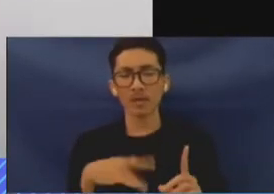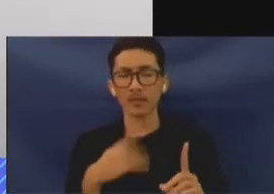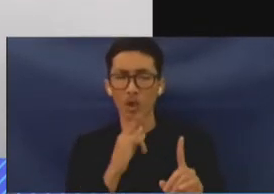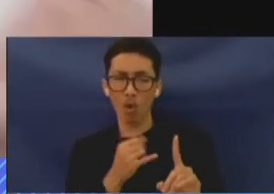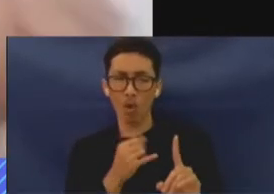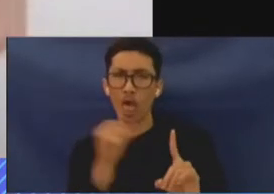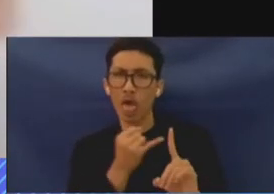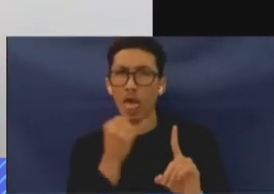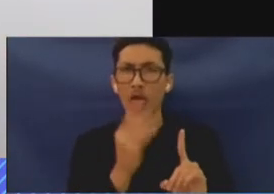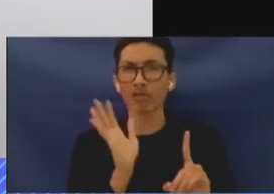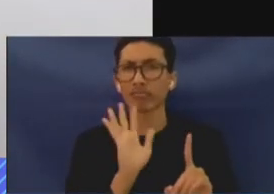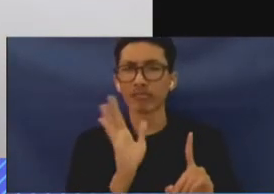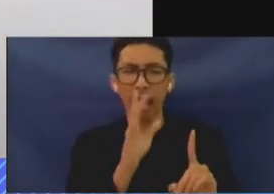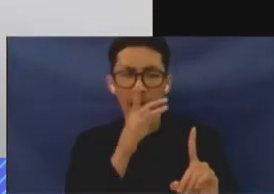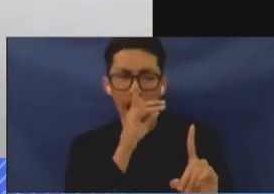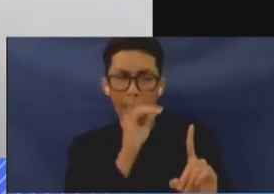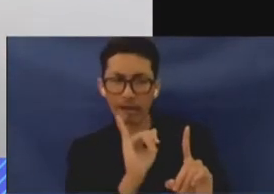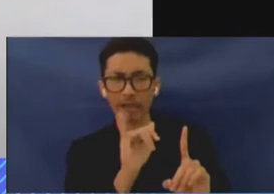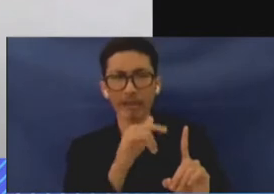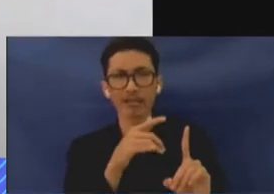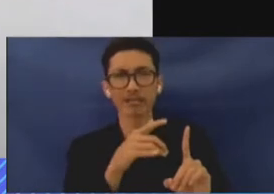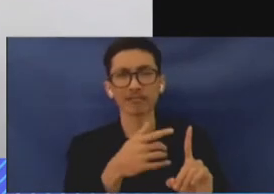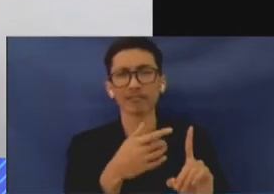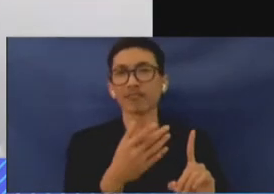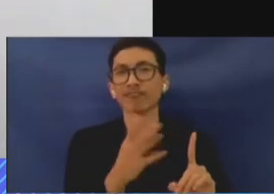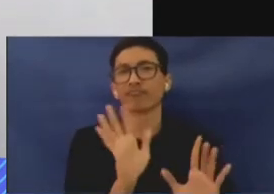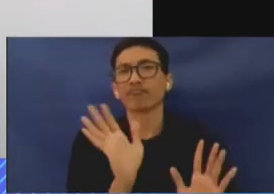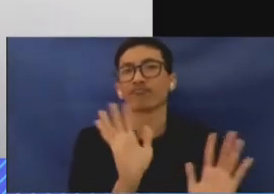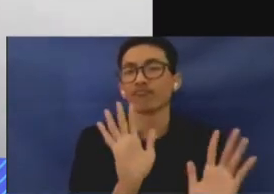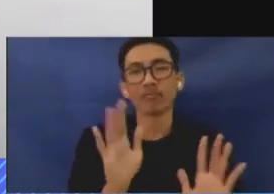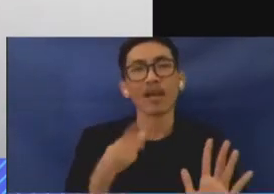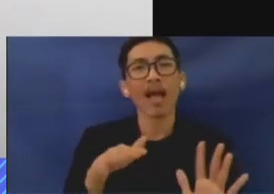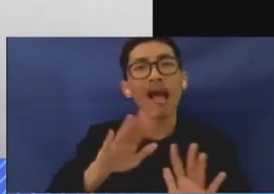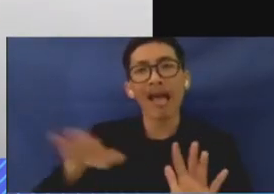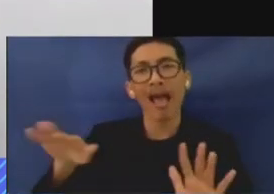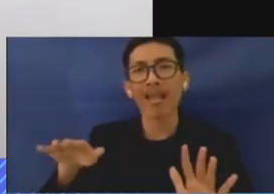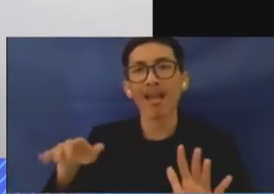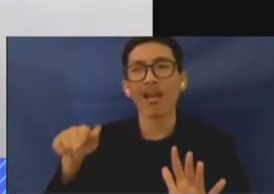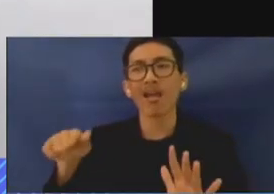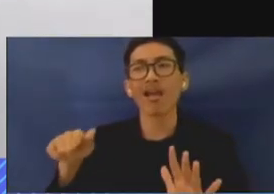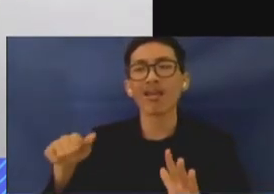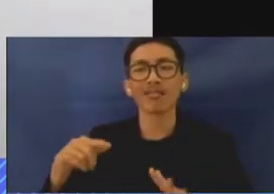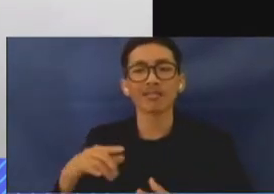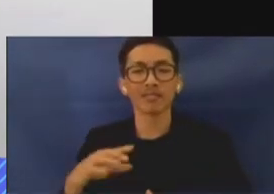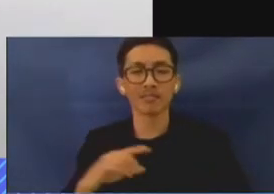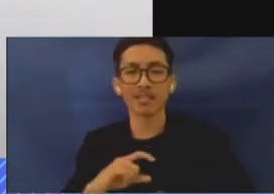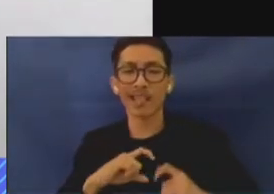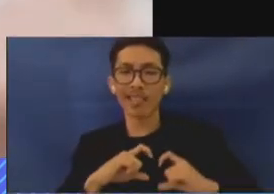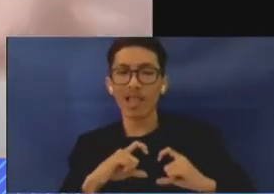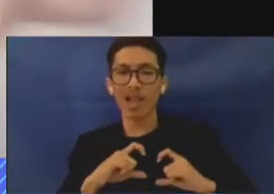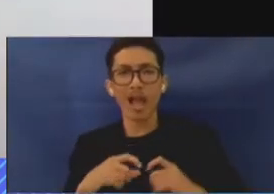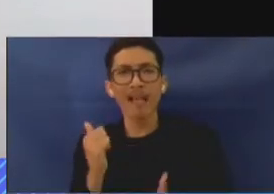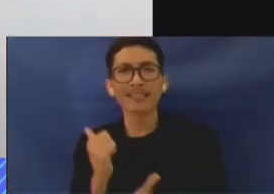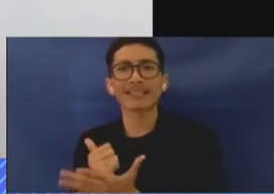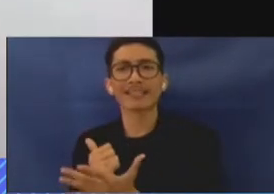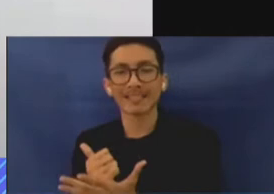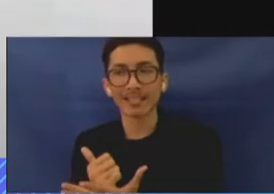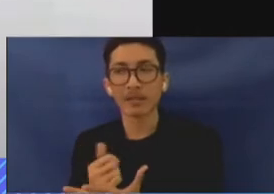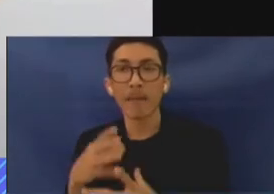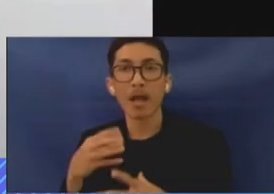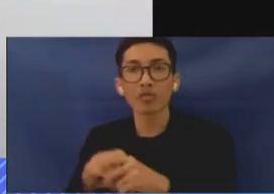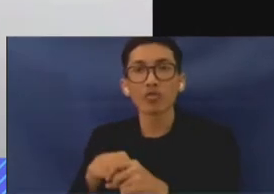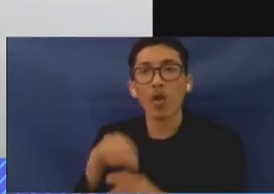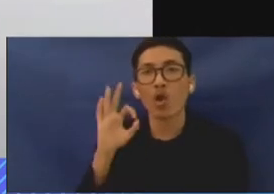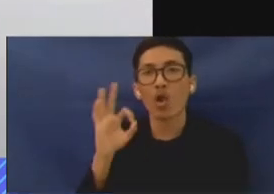tuh aneh tangannya begini. Jadi sebenarnya mereka tuh murni. Orang tuanya lah yang sebenarnya mengajarkan mereka gitu, atau lingkungan lah sebenarnya